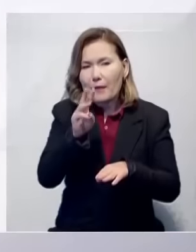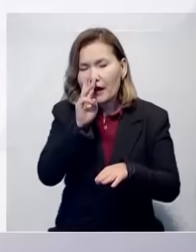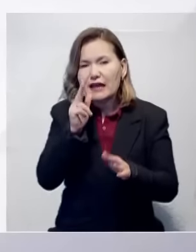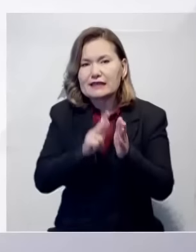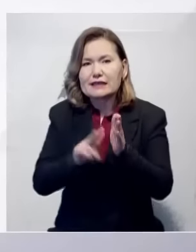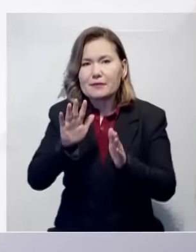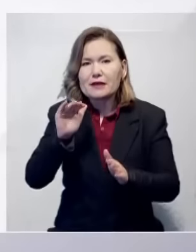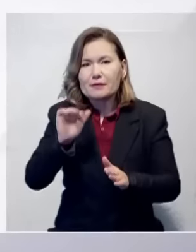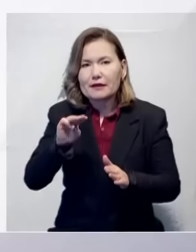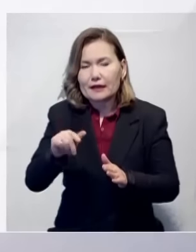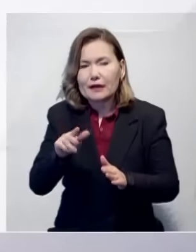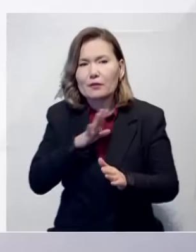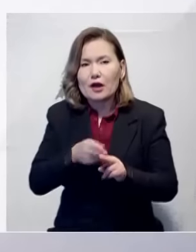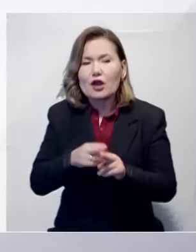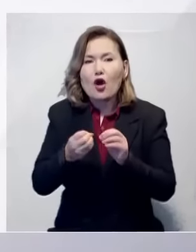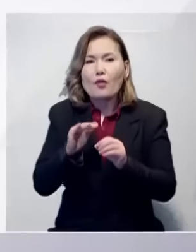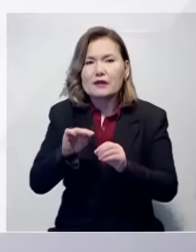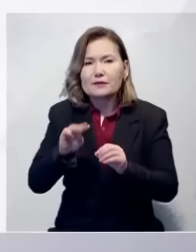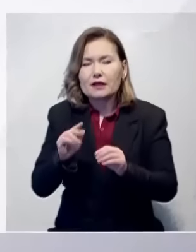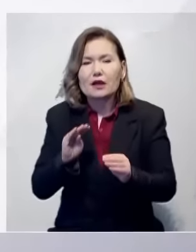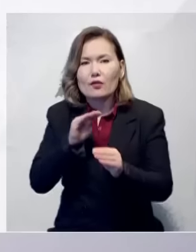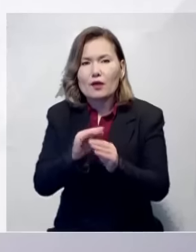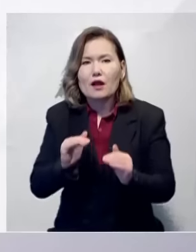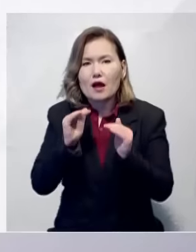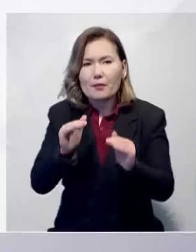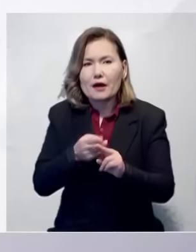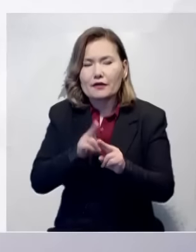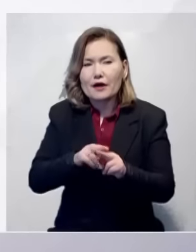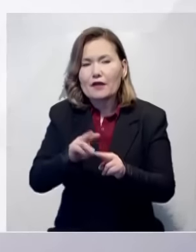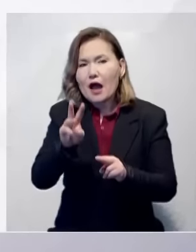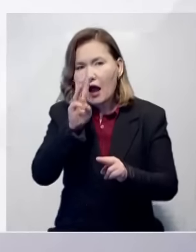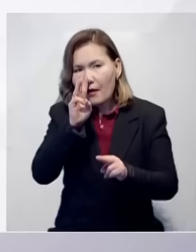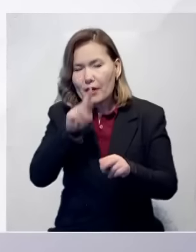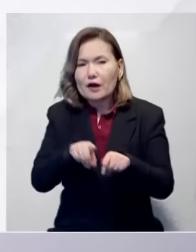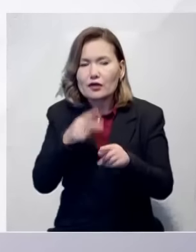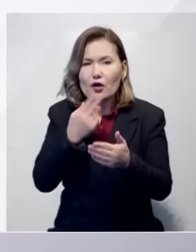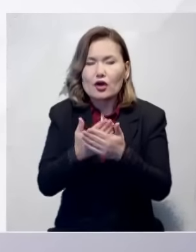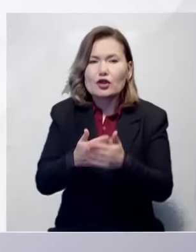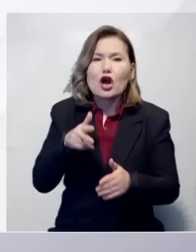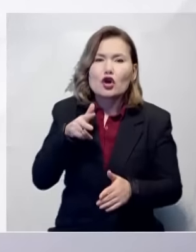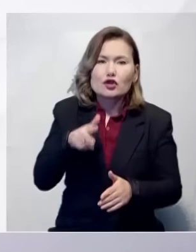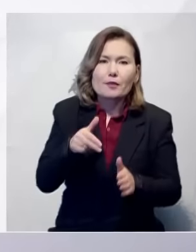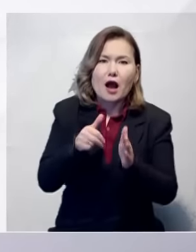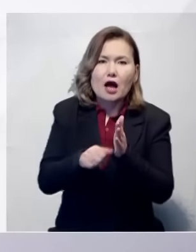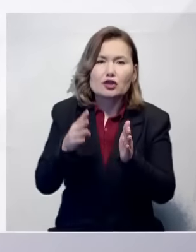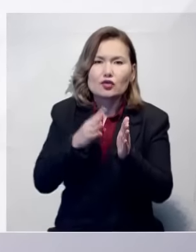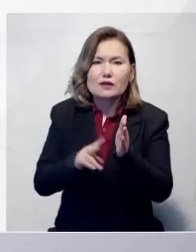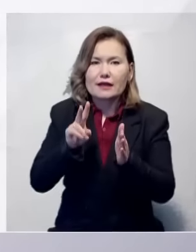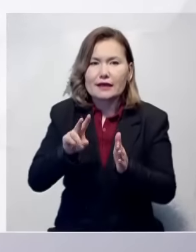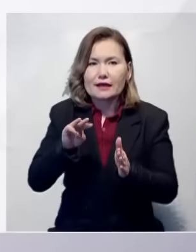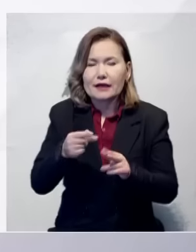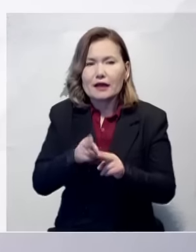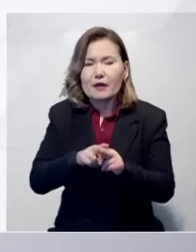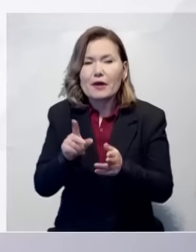85 мың теңге болды, яғни 15 мың теңгеге ұлғайып отыр. Ал айлық есептік көрсеткіш 3692 теңге.